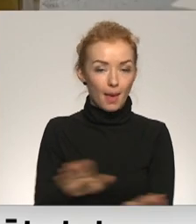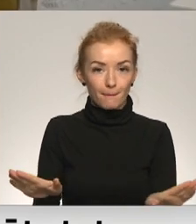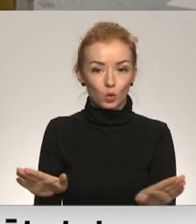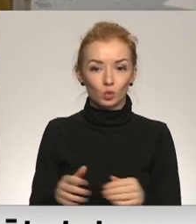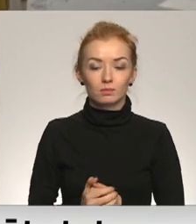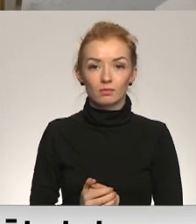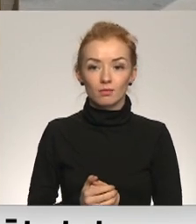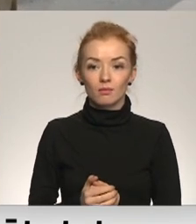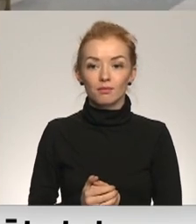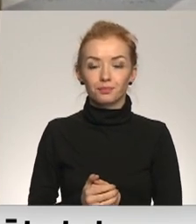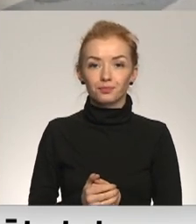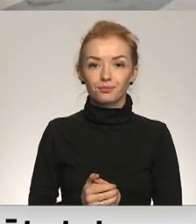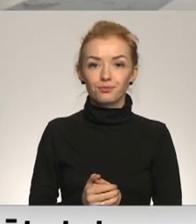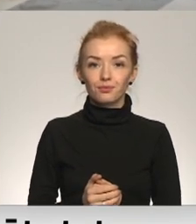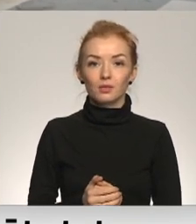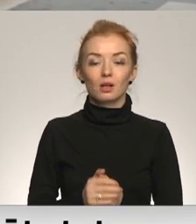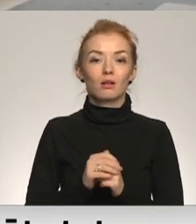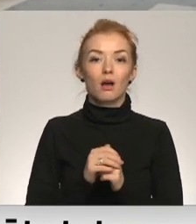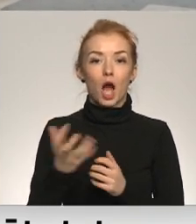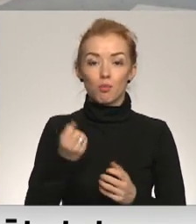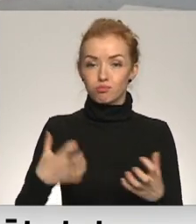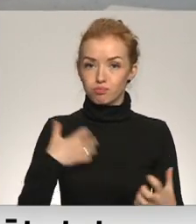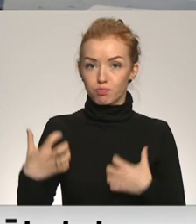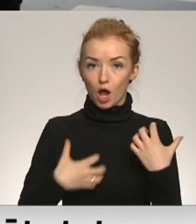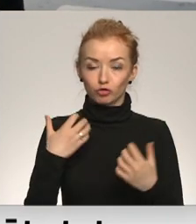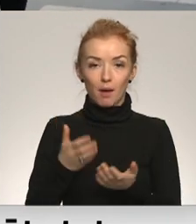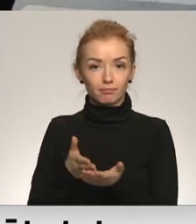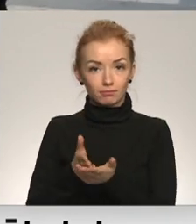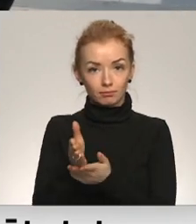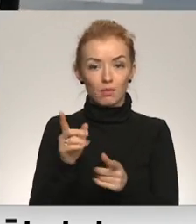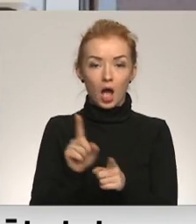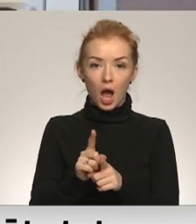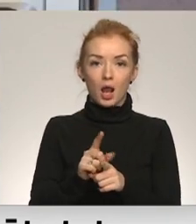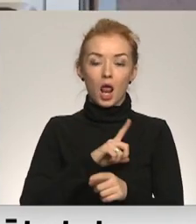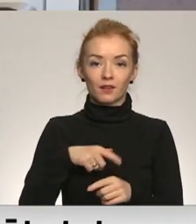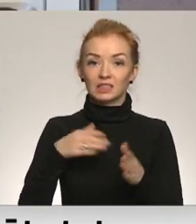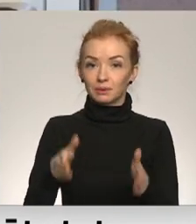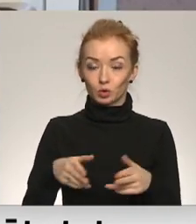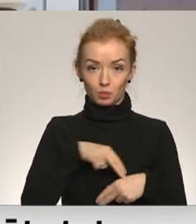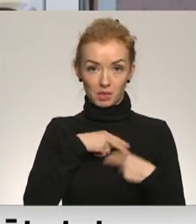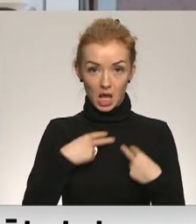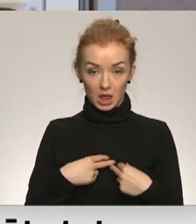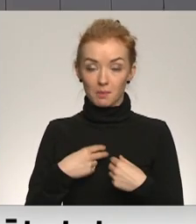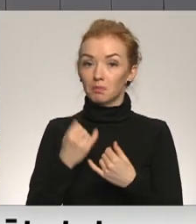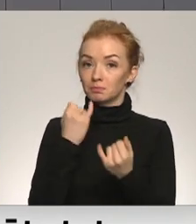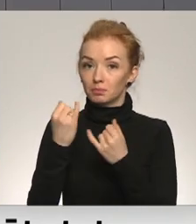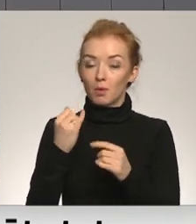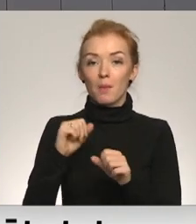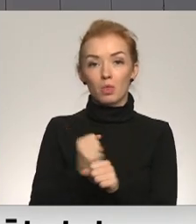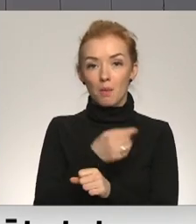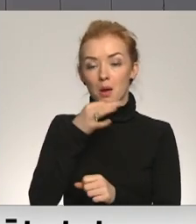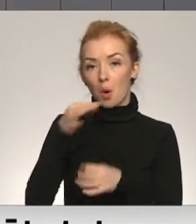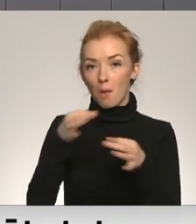nebūs. Aleksandrs Jevtušoks skaidro, ka ar bažām griezies arī Latvijas slimnīcu biedrībā. Preiļos RTV sniedz